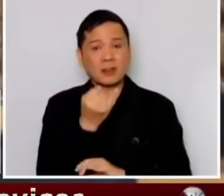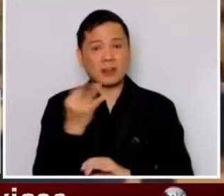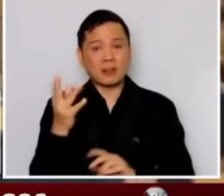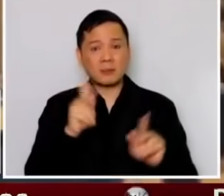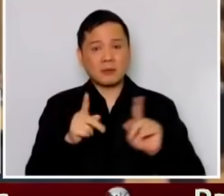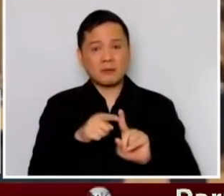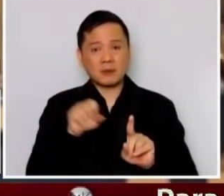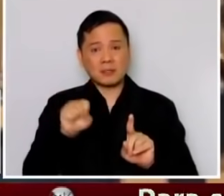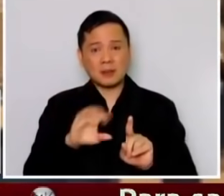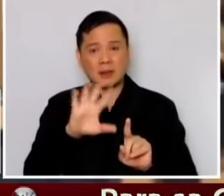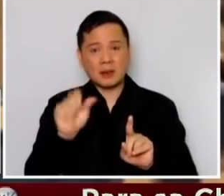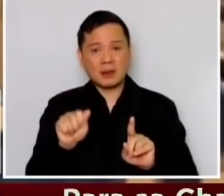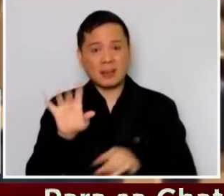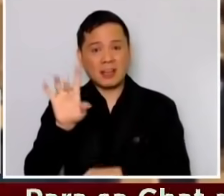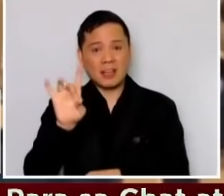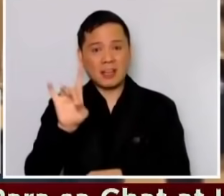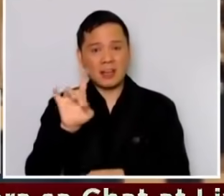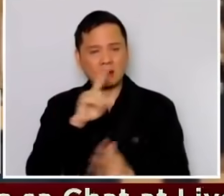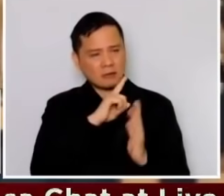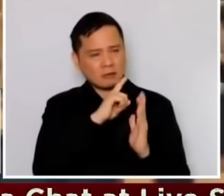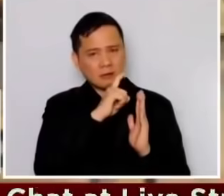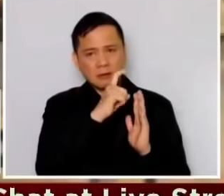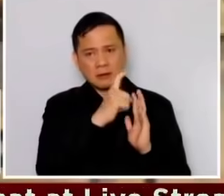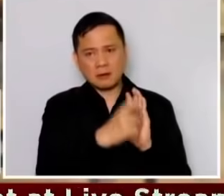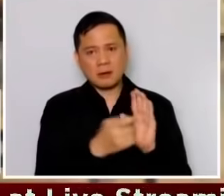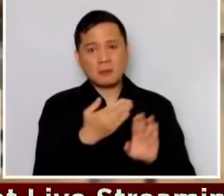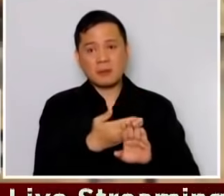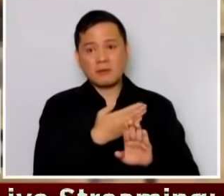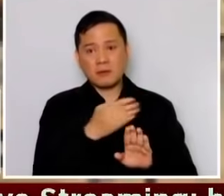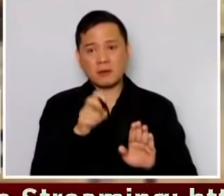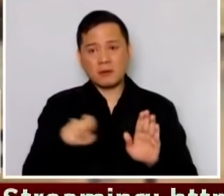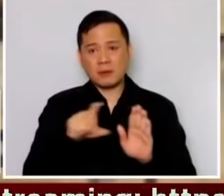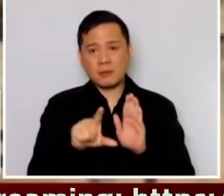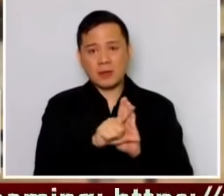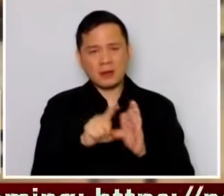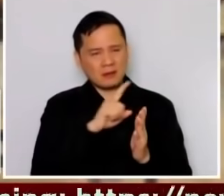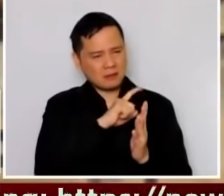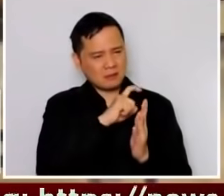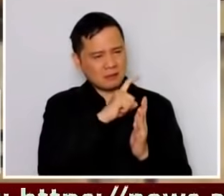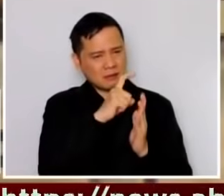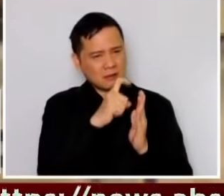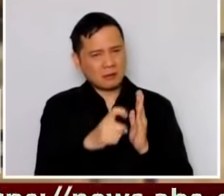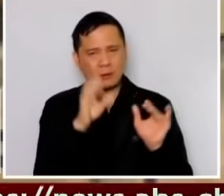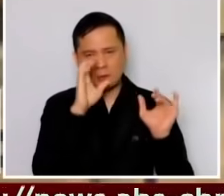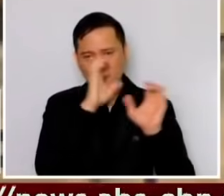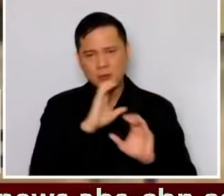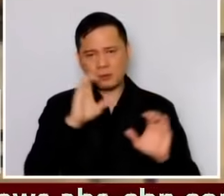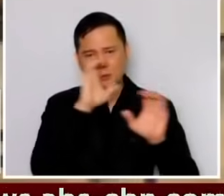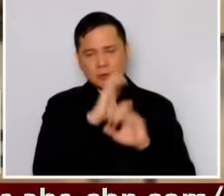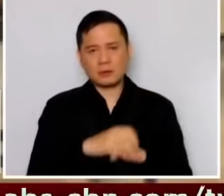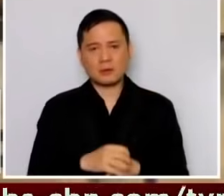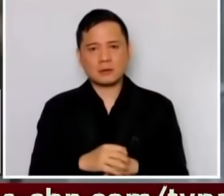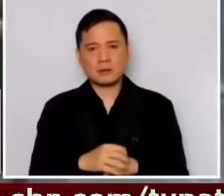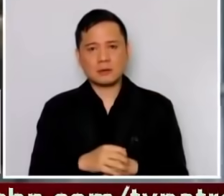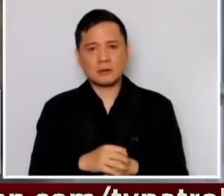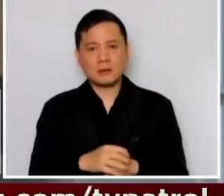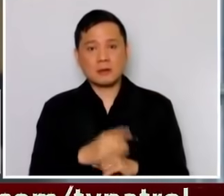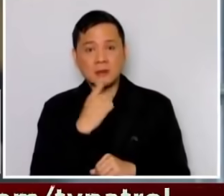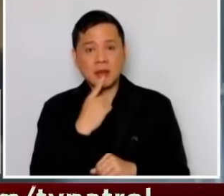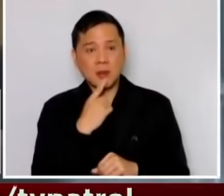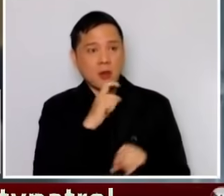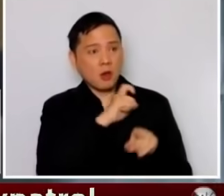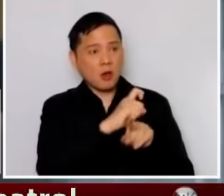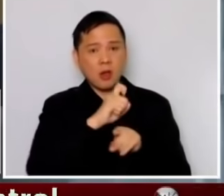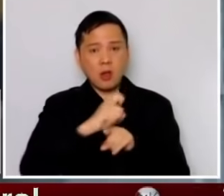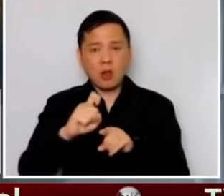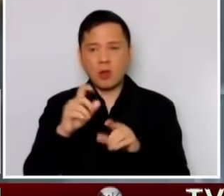South Africa bago ipatupad ang travel ban. Ayon sa Department of Health, hindi sumasagot ang mga pasahero o kaya ay